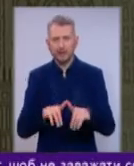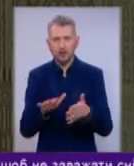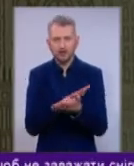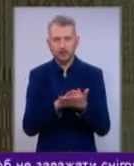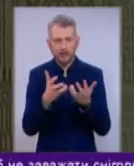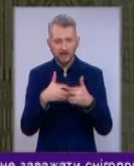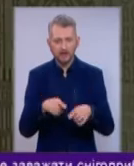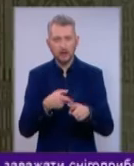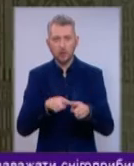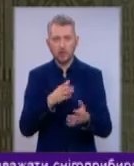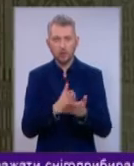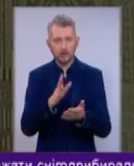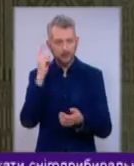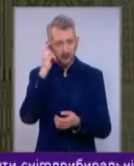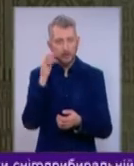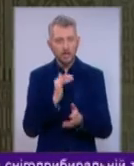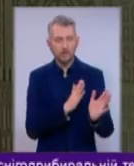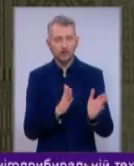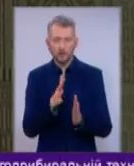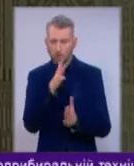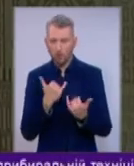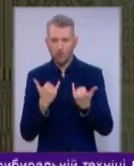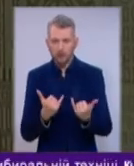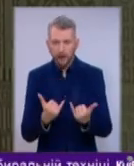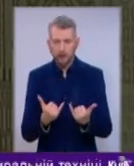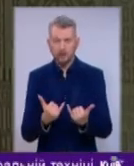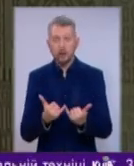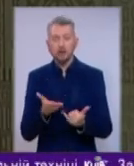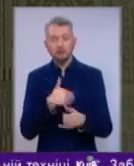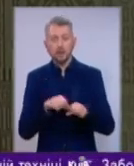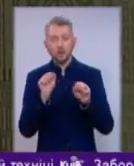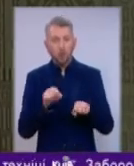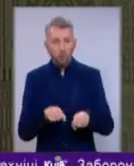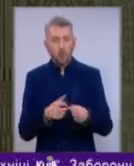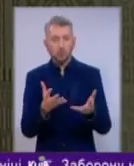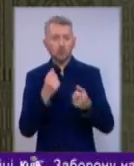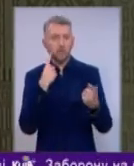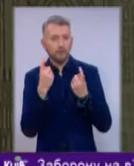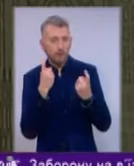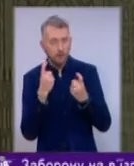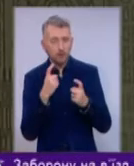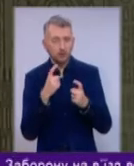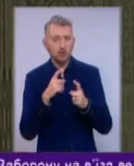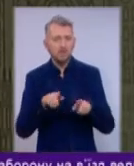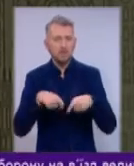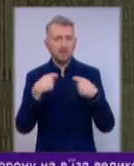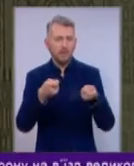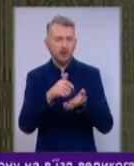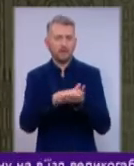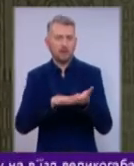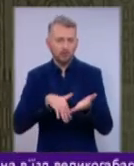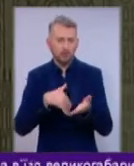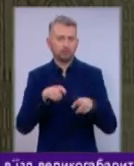технике, которая находится в Киеве. И в режиме онлайн, соответственно, мы тоже можем получать информацию, передавать, ретранслировать ее дальше,